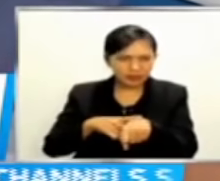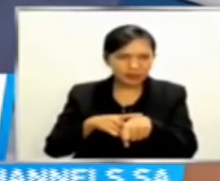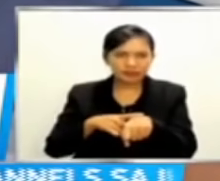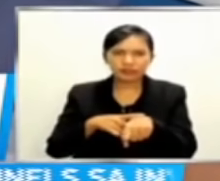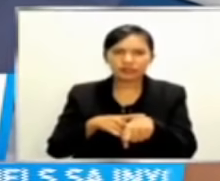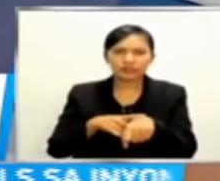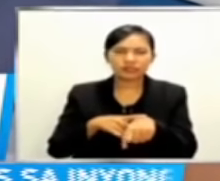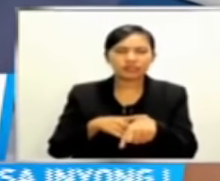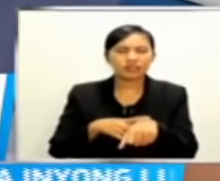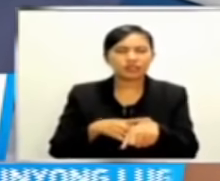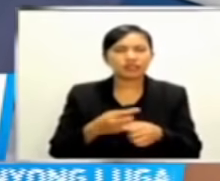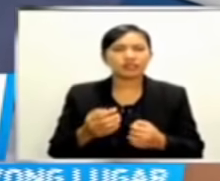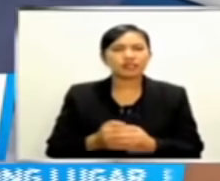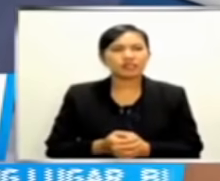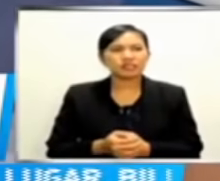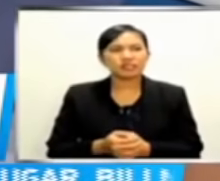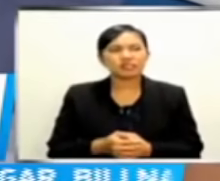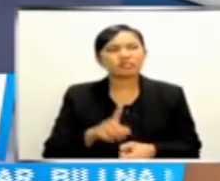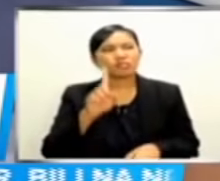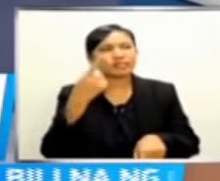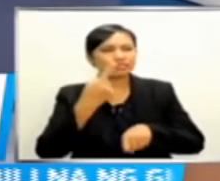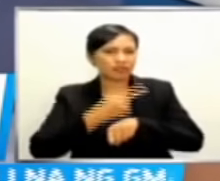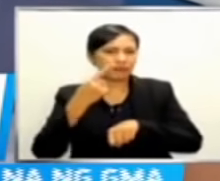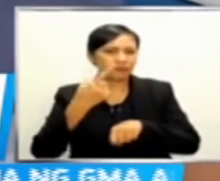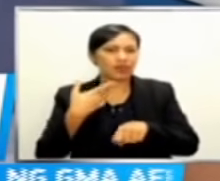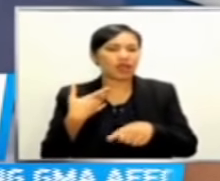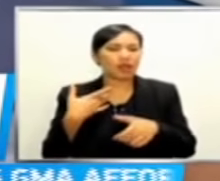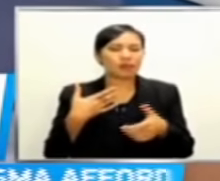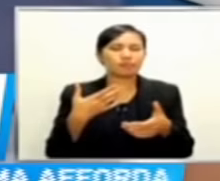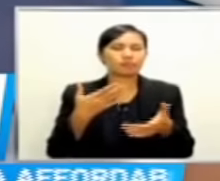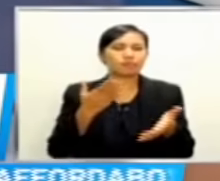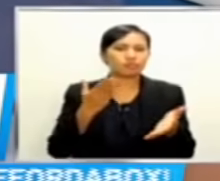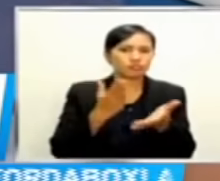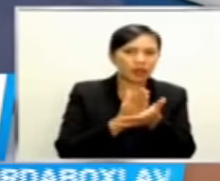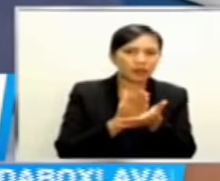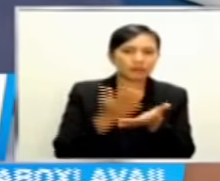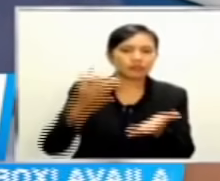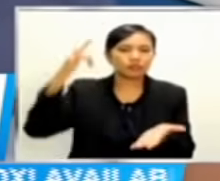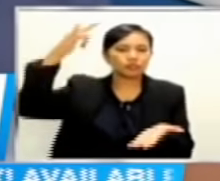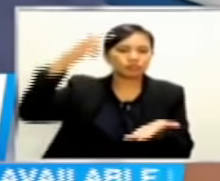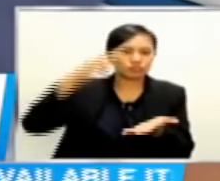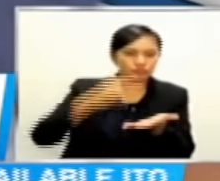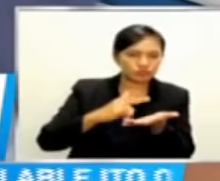Ilang beses kayo nag-landing? Isa lang, ma'am. Tapos nag-break na naman ulit. Tapos umangat. Ibig mong